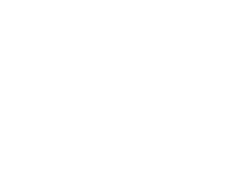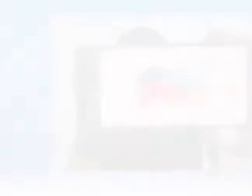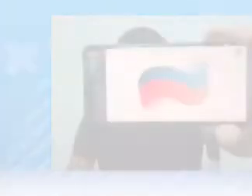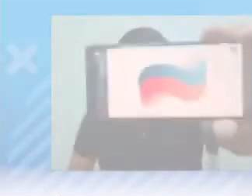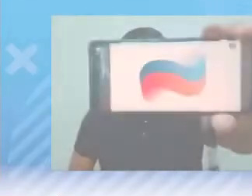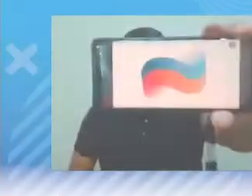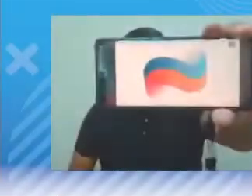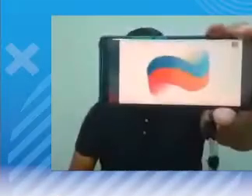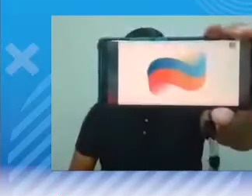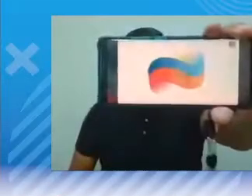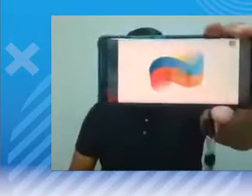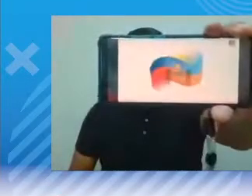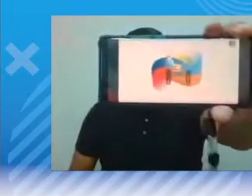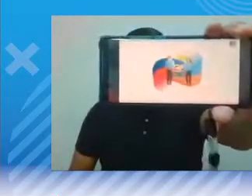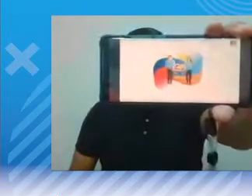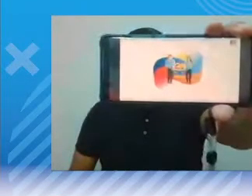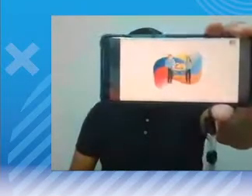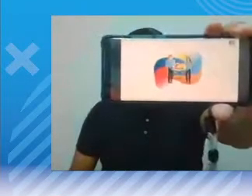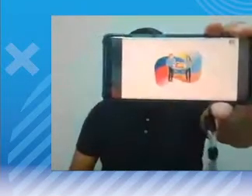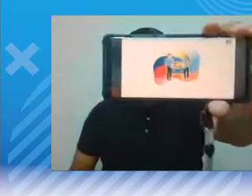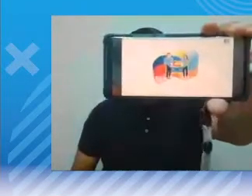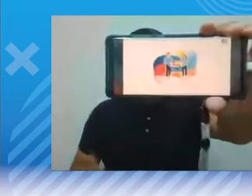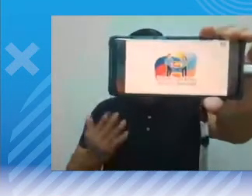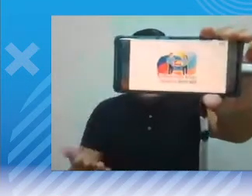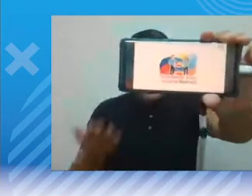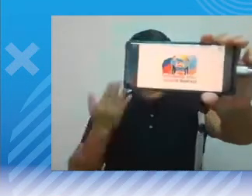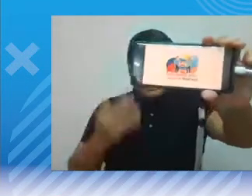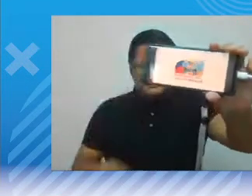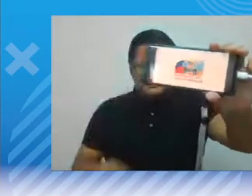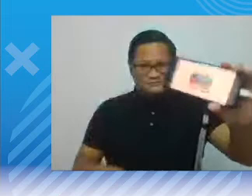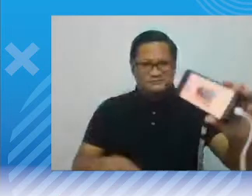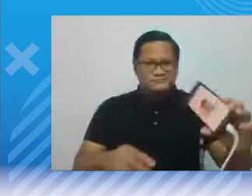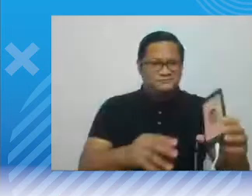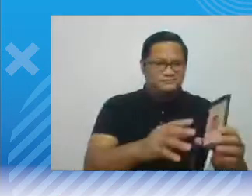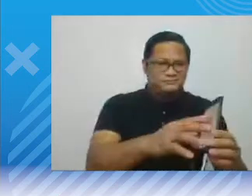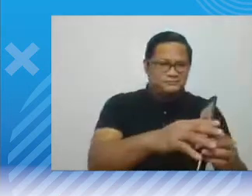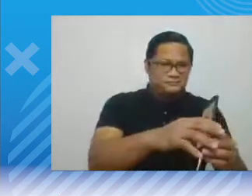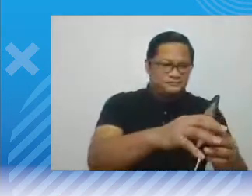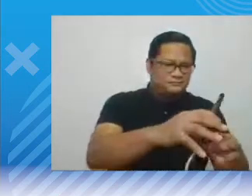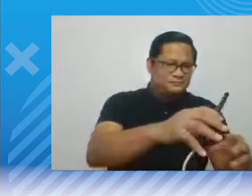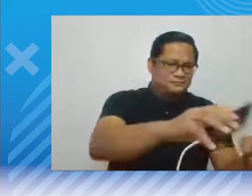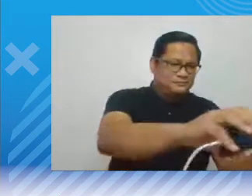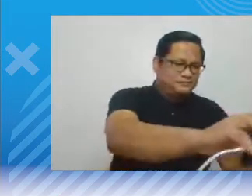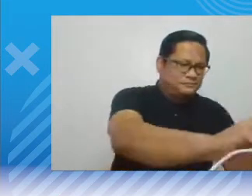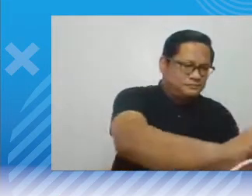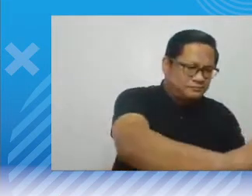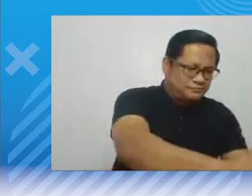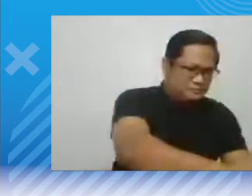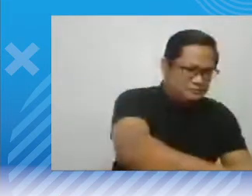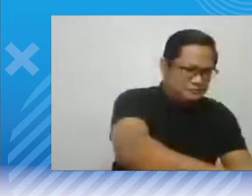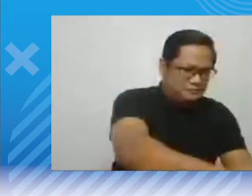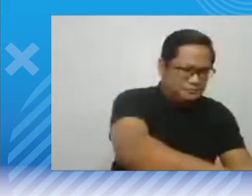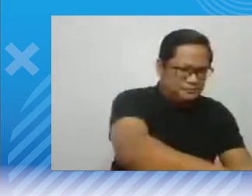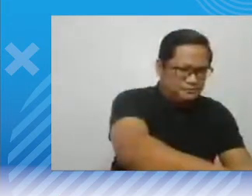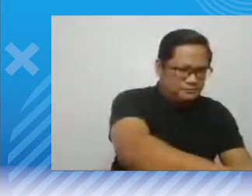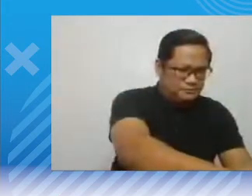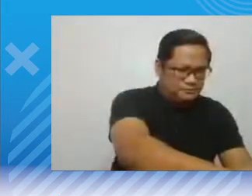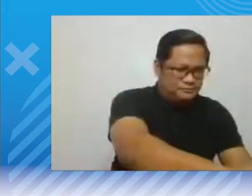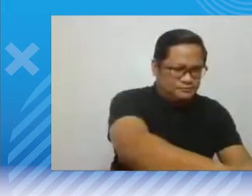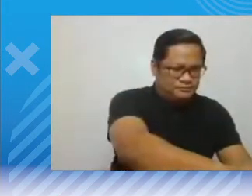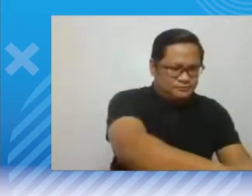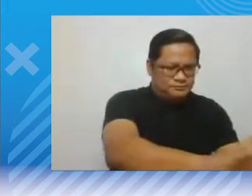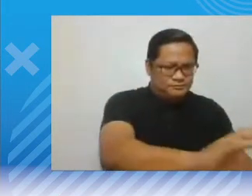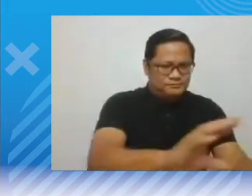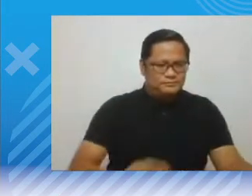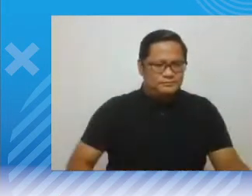Ayan. Magandang umaga po sa ating lahat, colleagues and DepEds and partners in the basic education sector. Anong